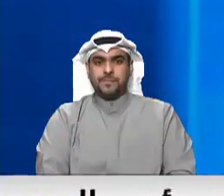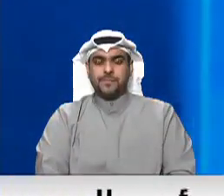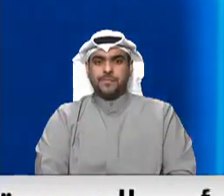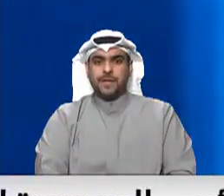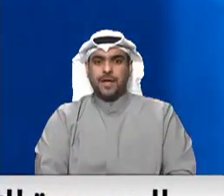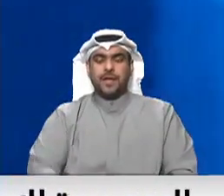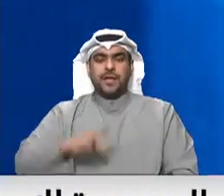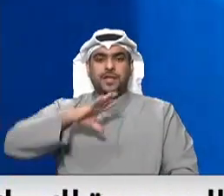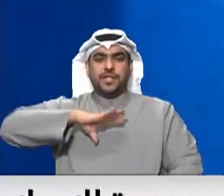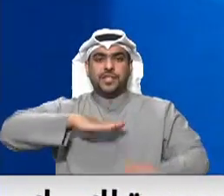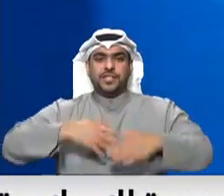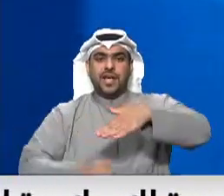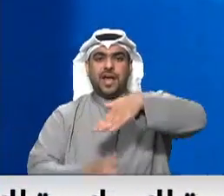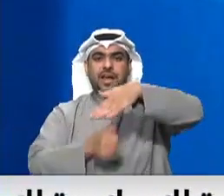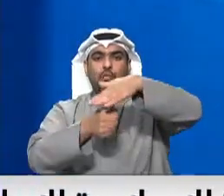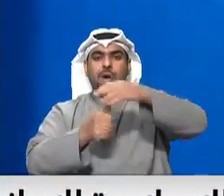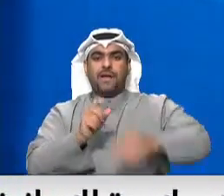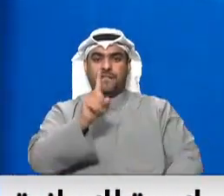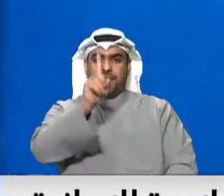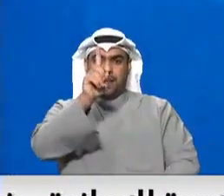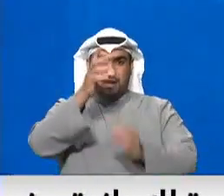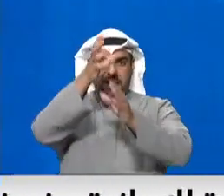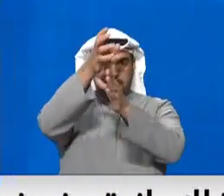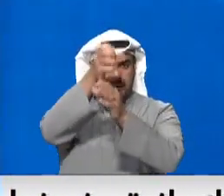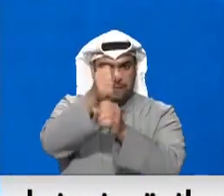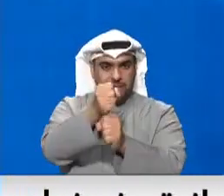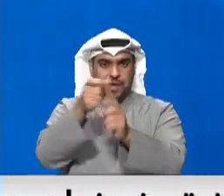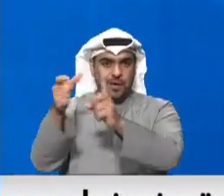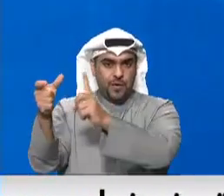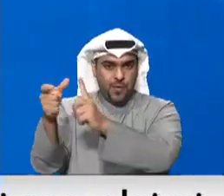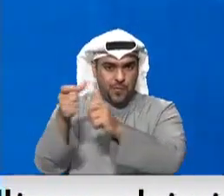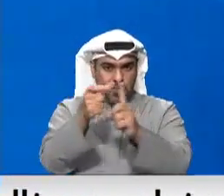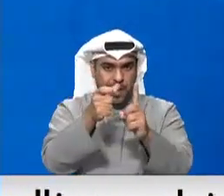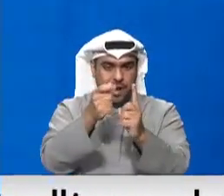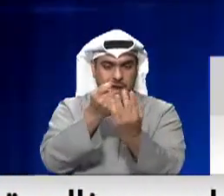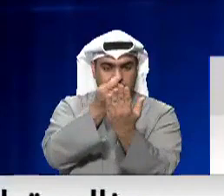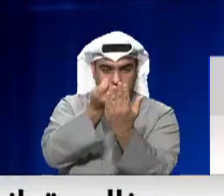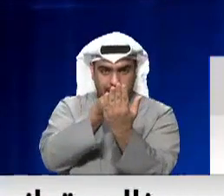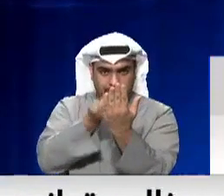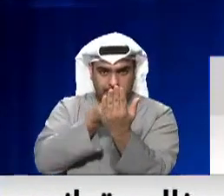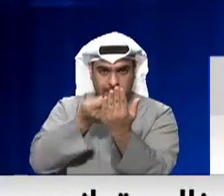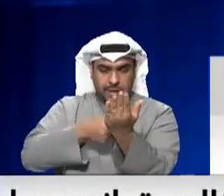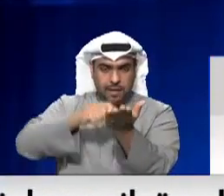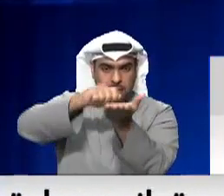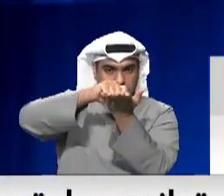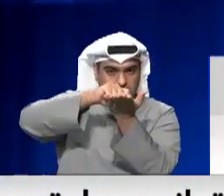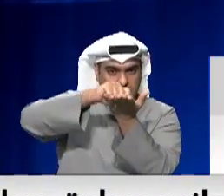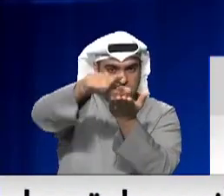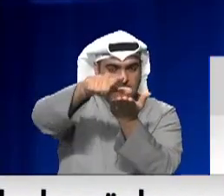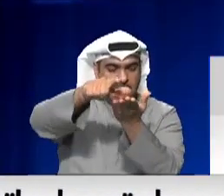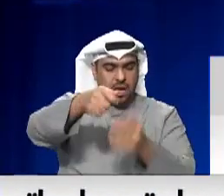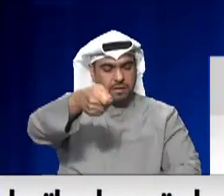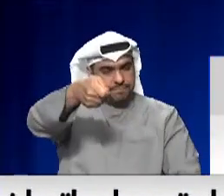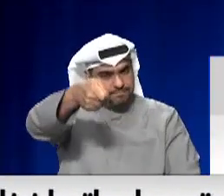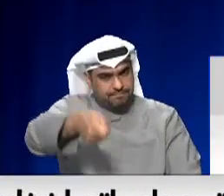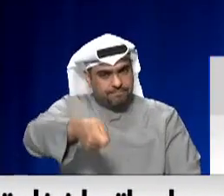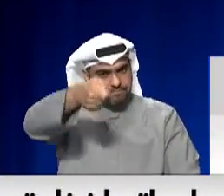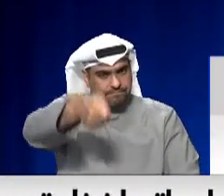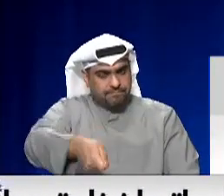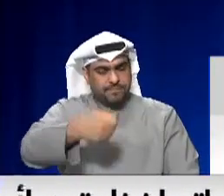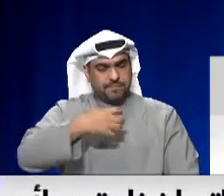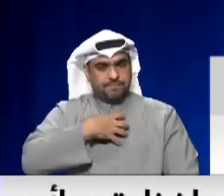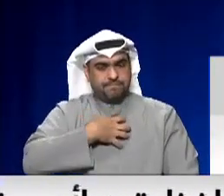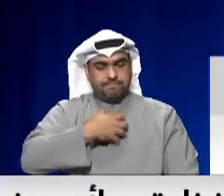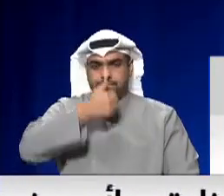بعث حضرة صاحب السمو أمير البلاد الشيخ نواف الأحمد الجابر الصباح حفظه الله ورعاه ببرقية تعزية إلى فخامة الرئيس آية